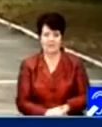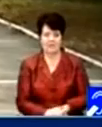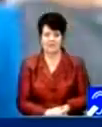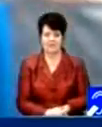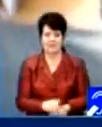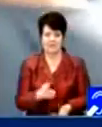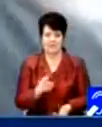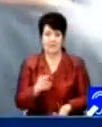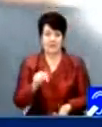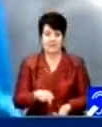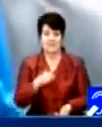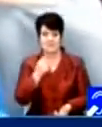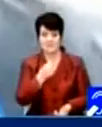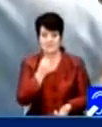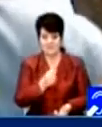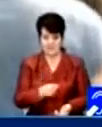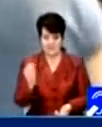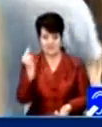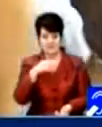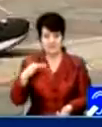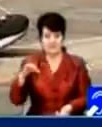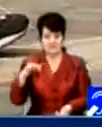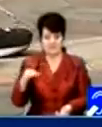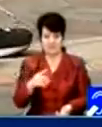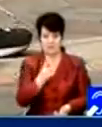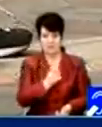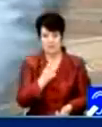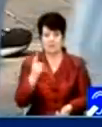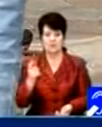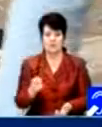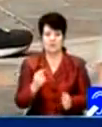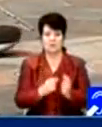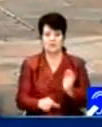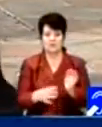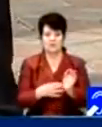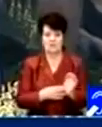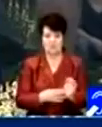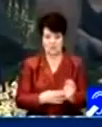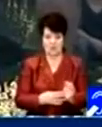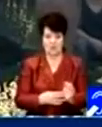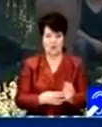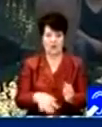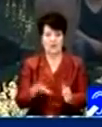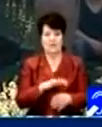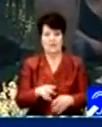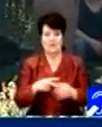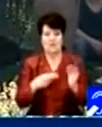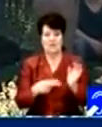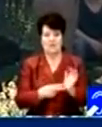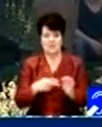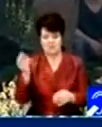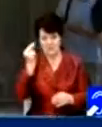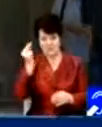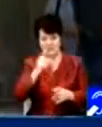exponențial. În acest an, studiile de licență sunt făcute la 169 de specialități în 17 instituții de învățământ